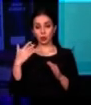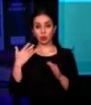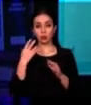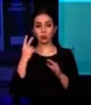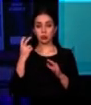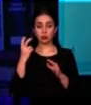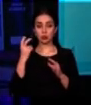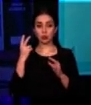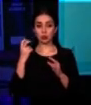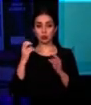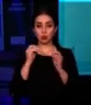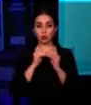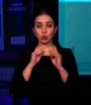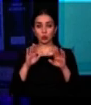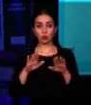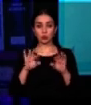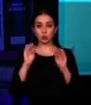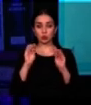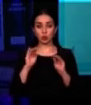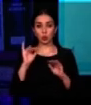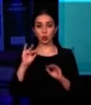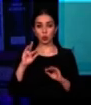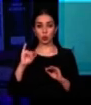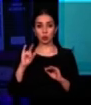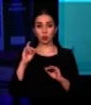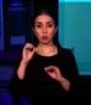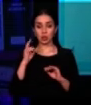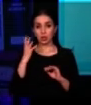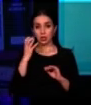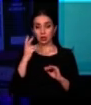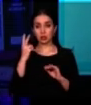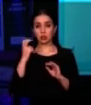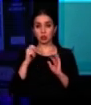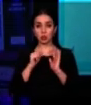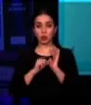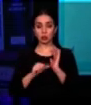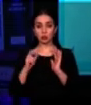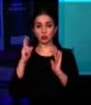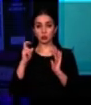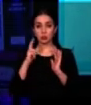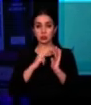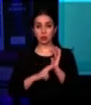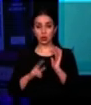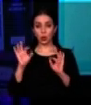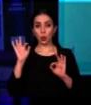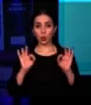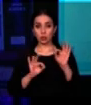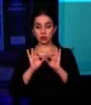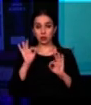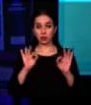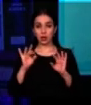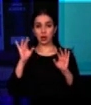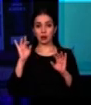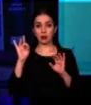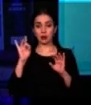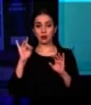310 o'lchamda joylashtiramiz. Ulug'bek rasmini 260 ga 380 o'lchamda,